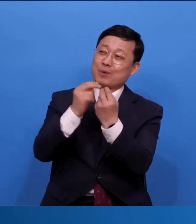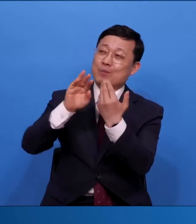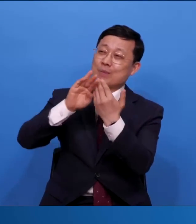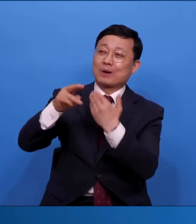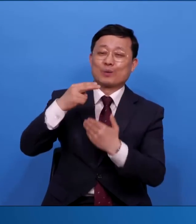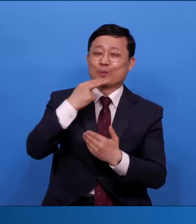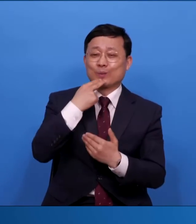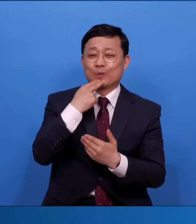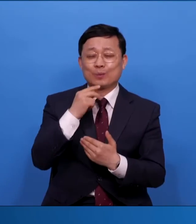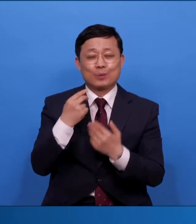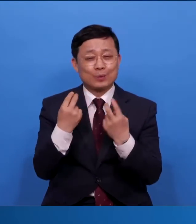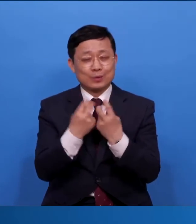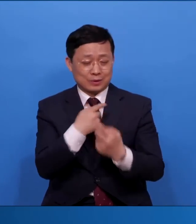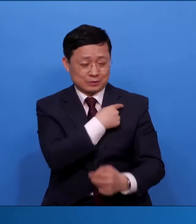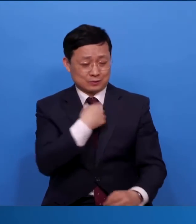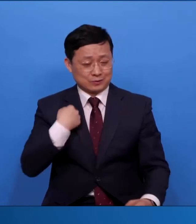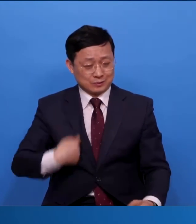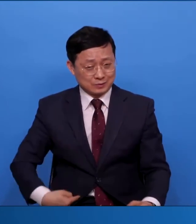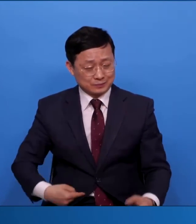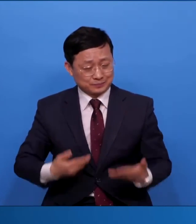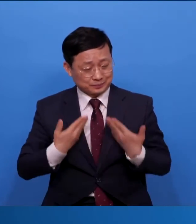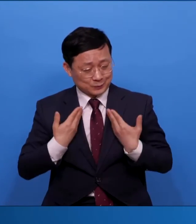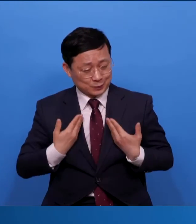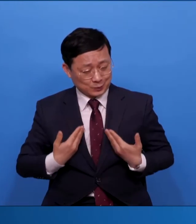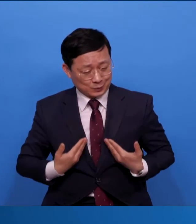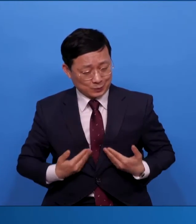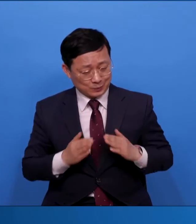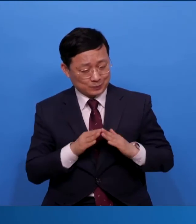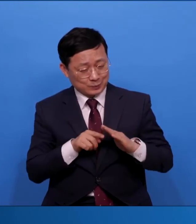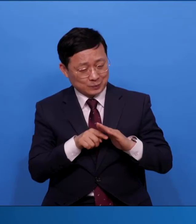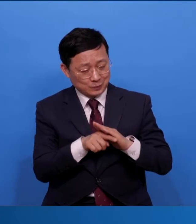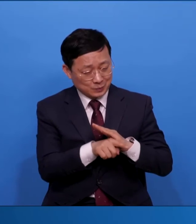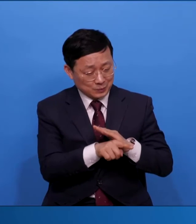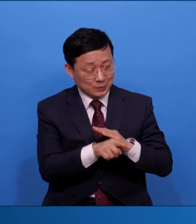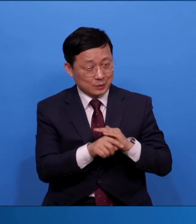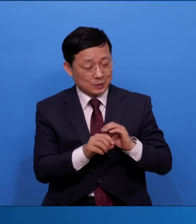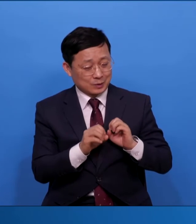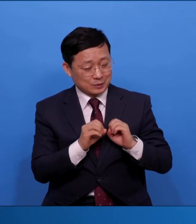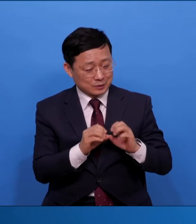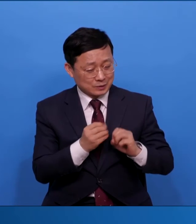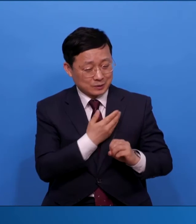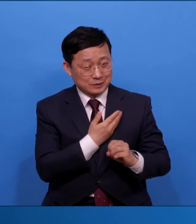在中国，神真的只有这个方法。 중국에는 막 조용히 하나님이요.